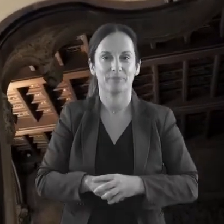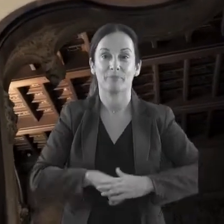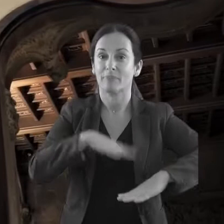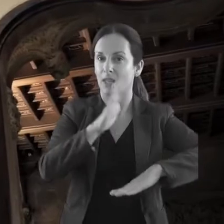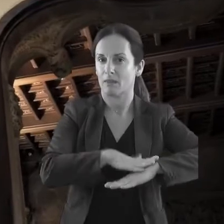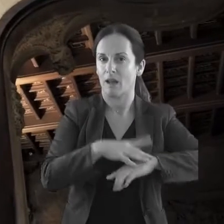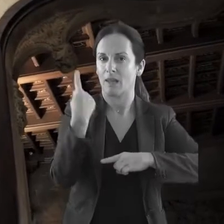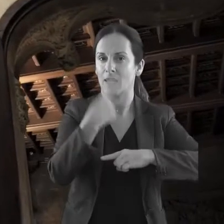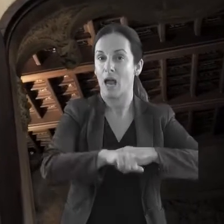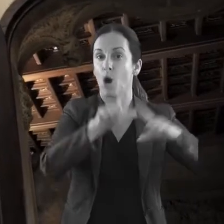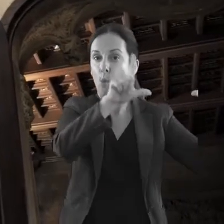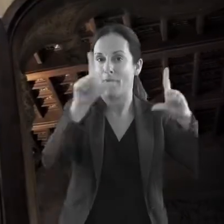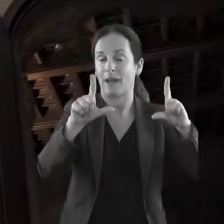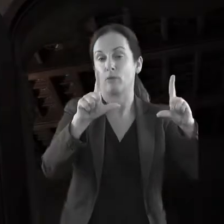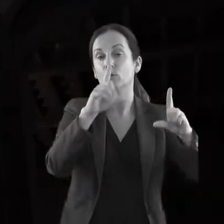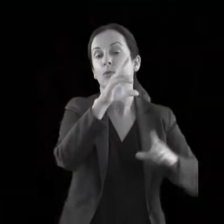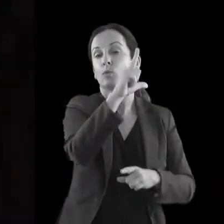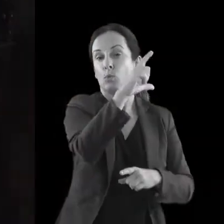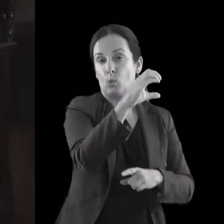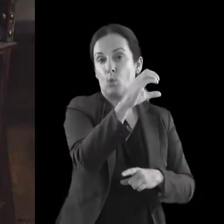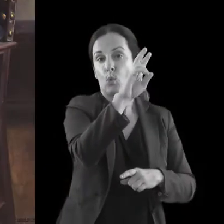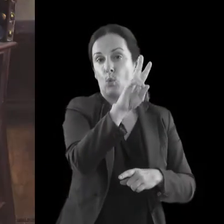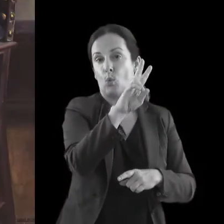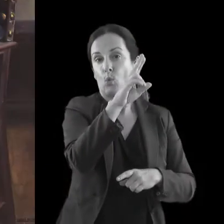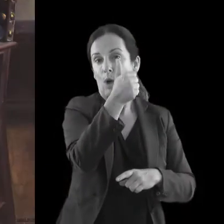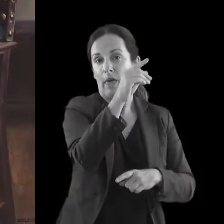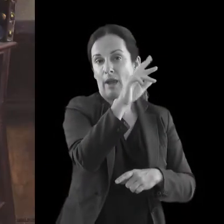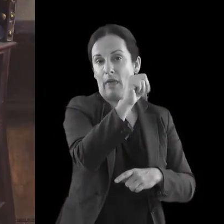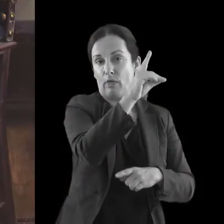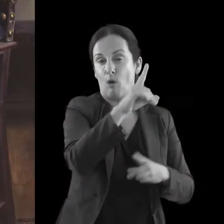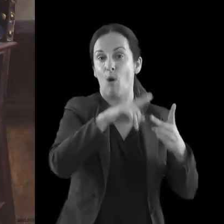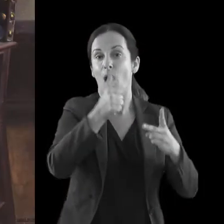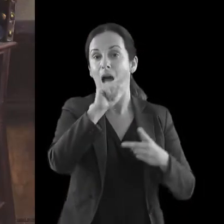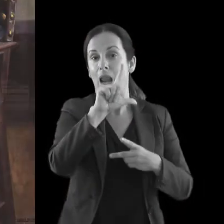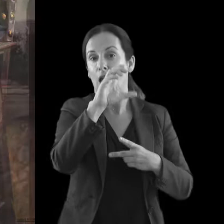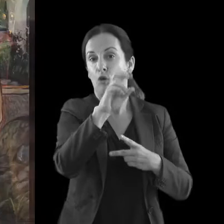A la part esquerra se troben els retrats de José María Cuadrado,